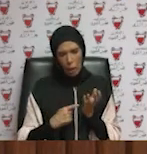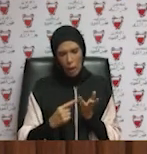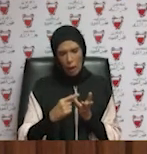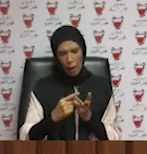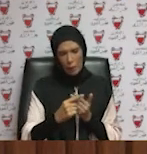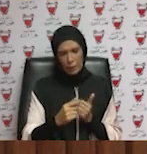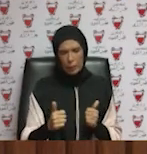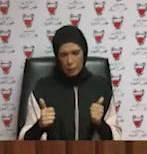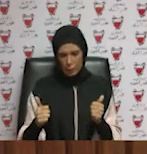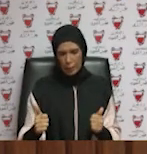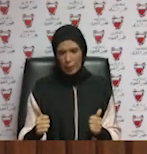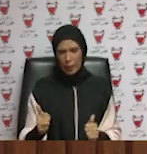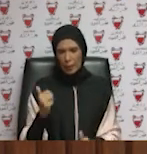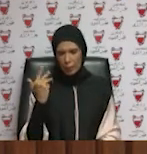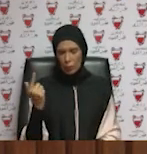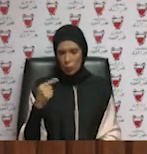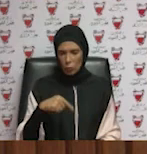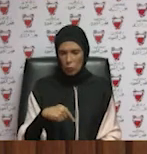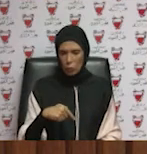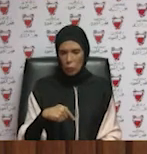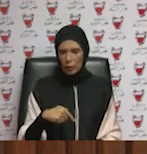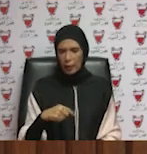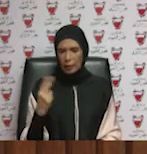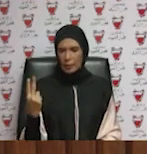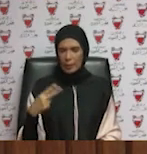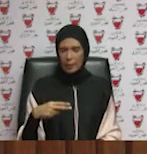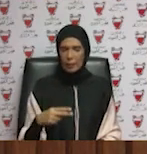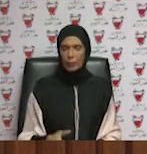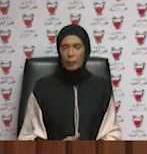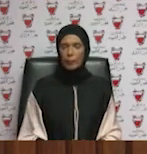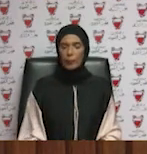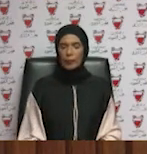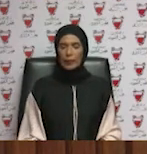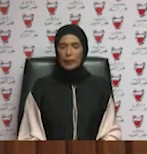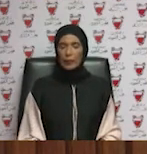ل 2019 إلى 2020،